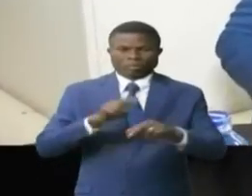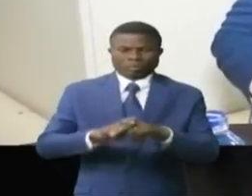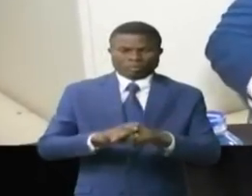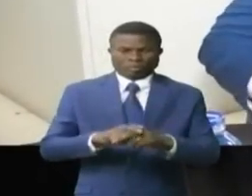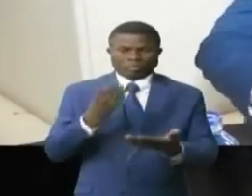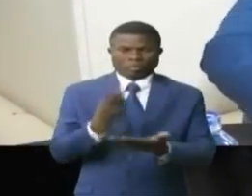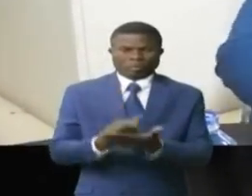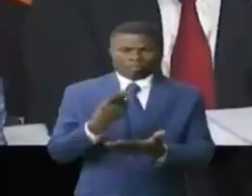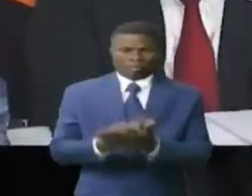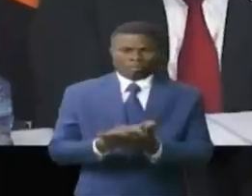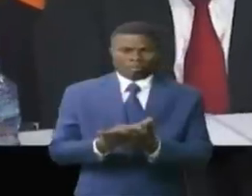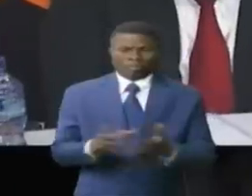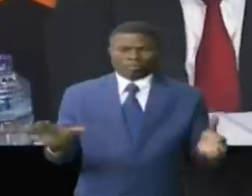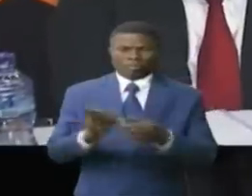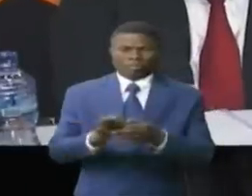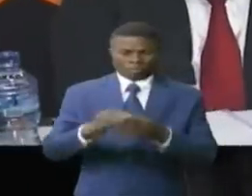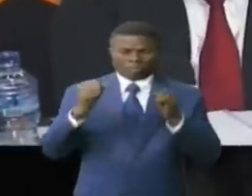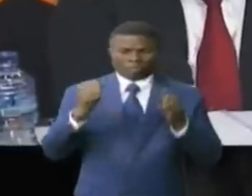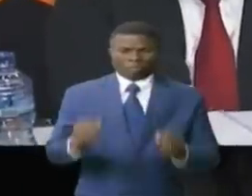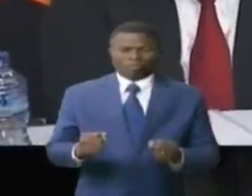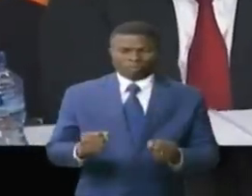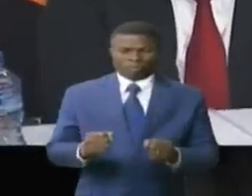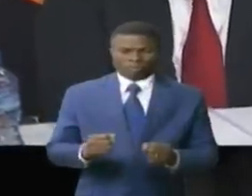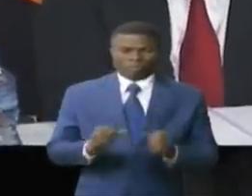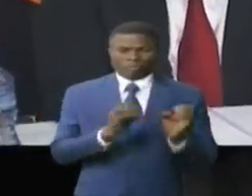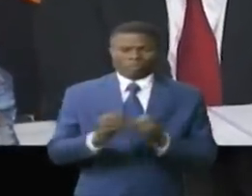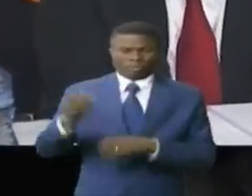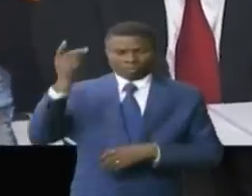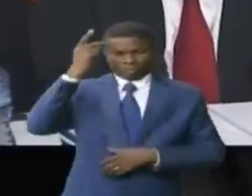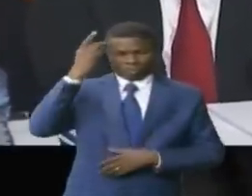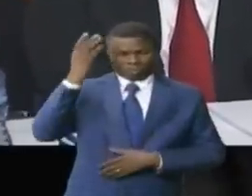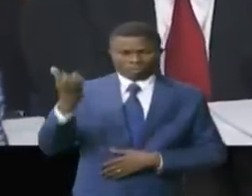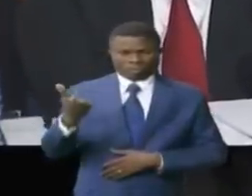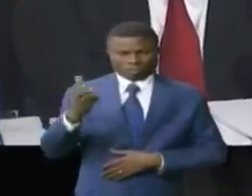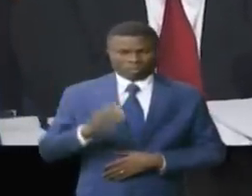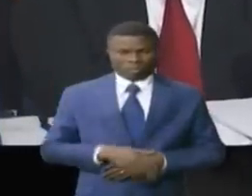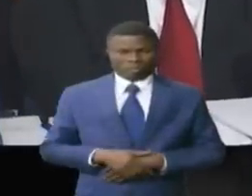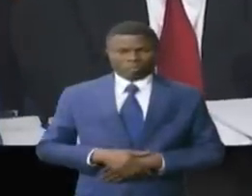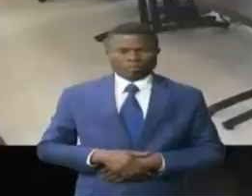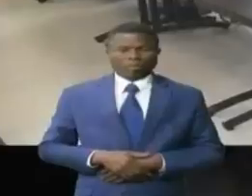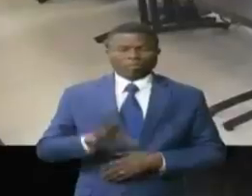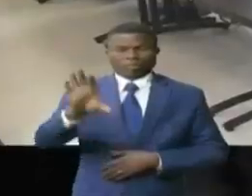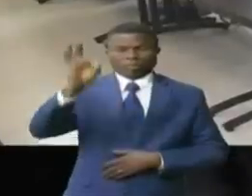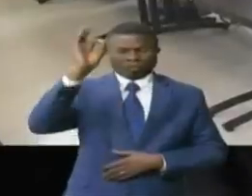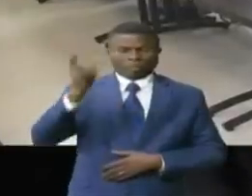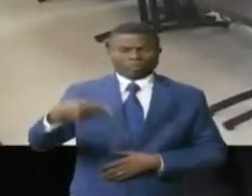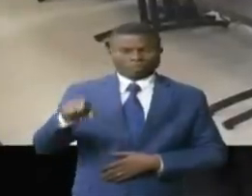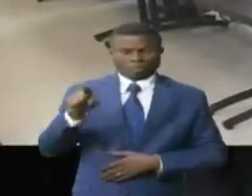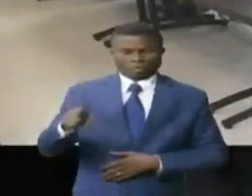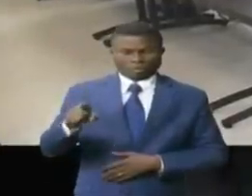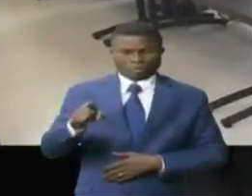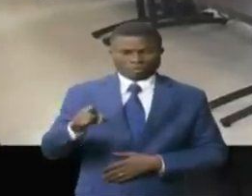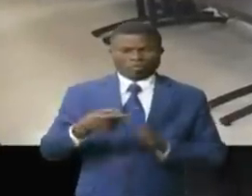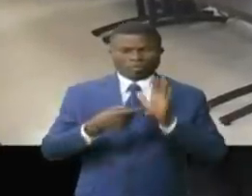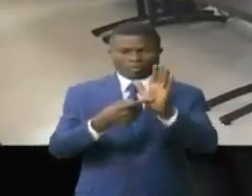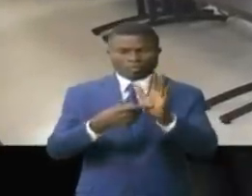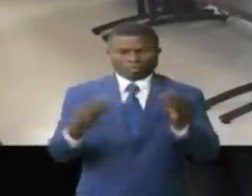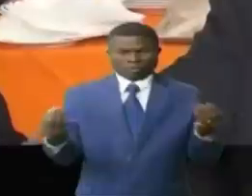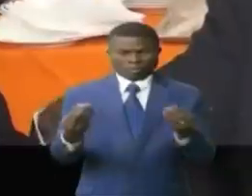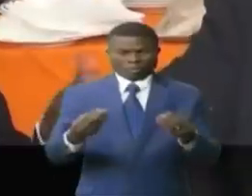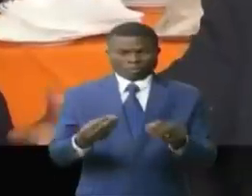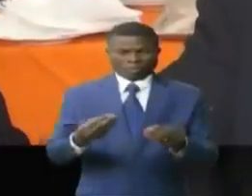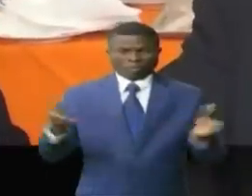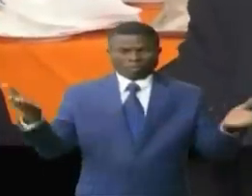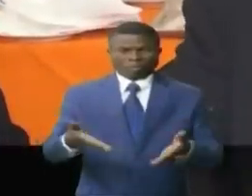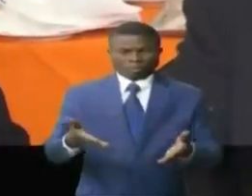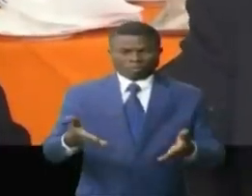Fonds de cohérence pour la stabilisation qui s'est tenue à Kinshasa. Le choix porté sur ces provinces se justifie par la forte présence des